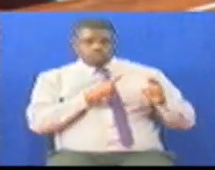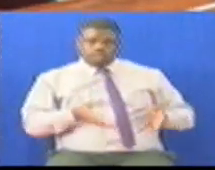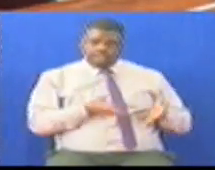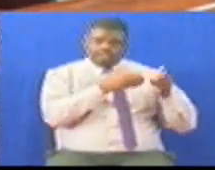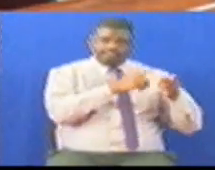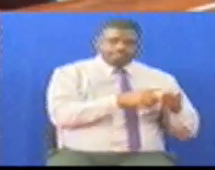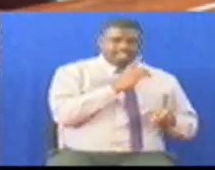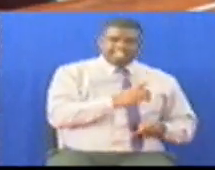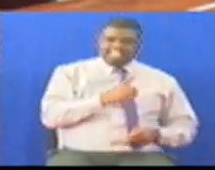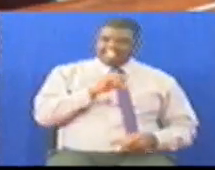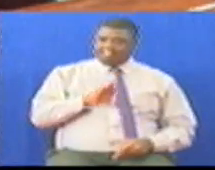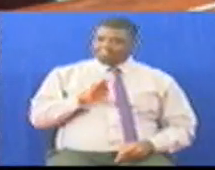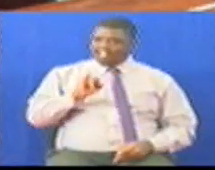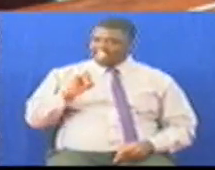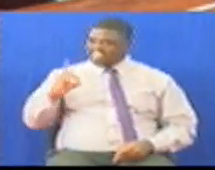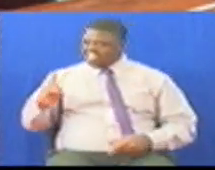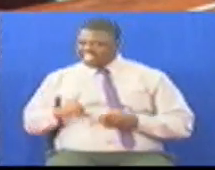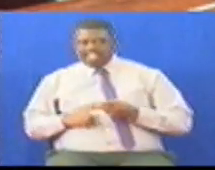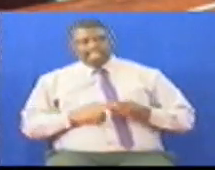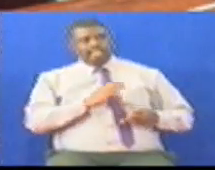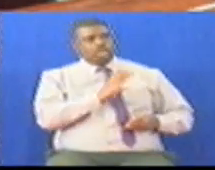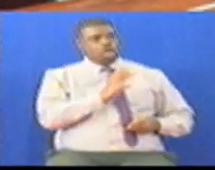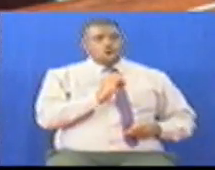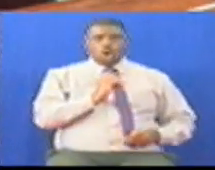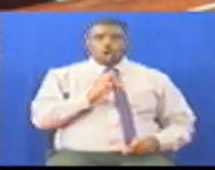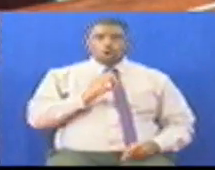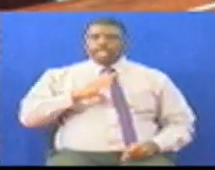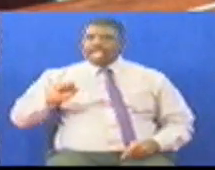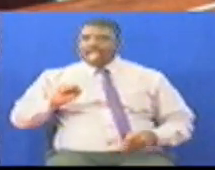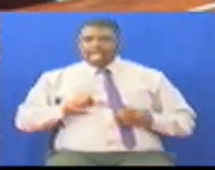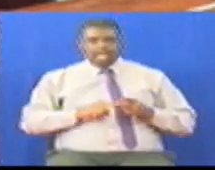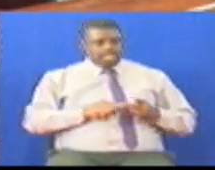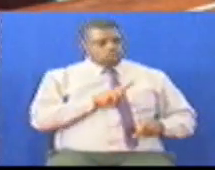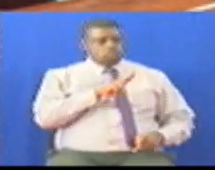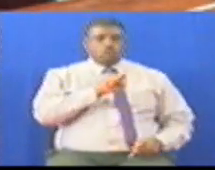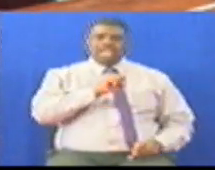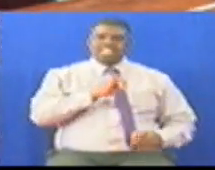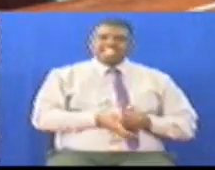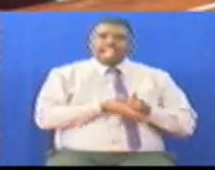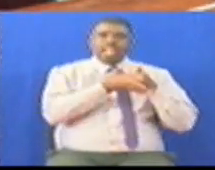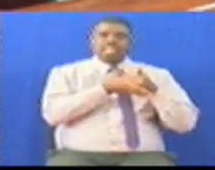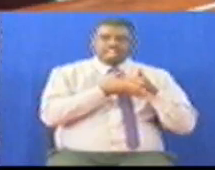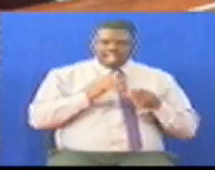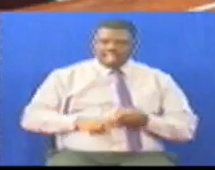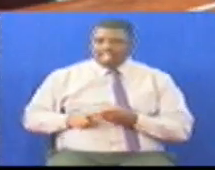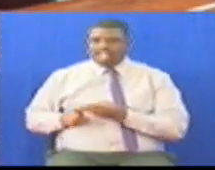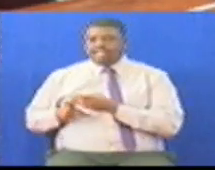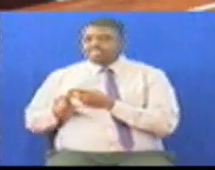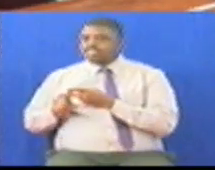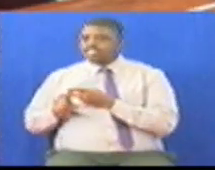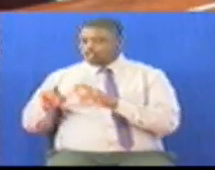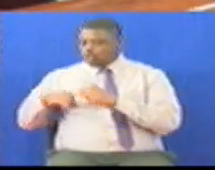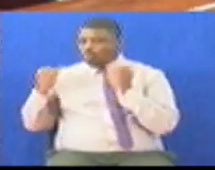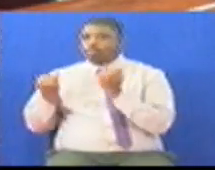DFID, COICA, GIZ, USAID, SIDA, UNDP,